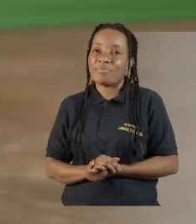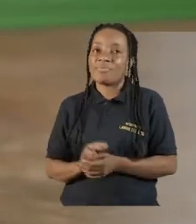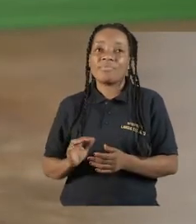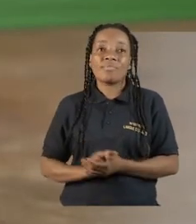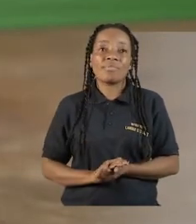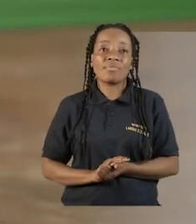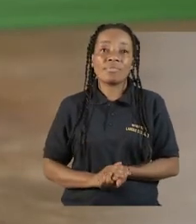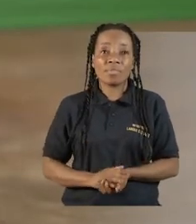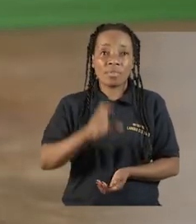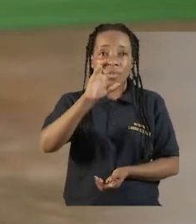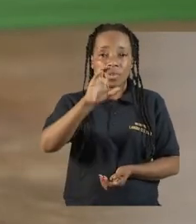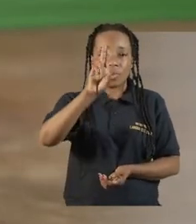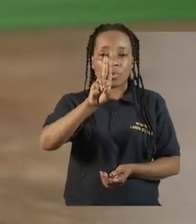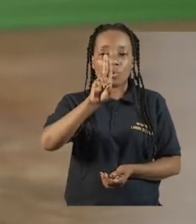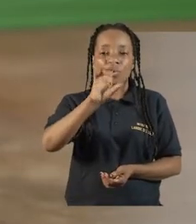Le cuivre brûle